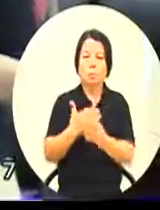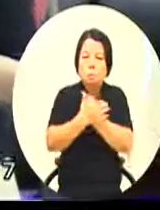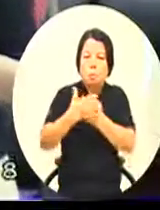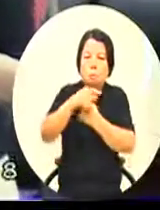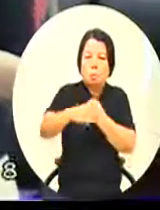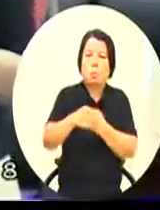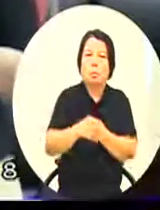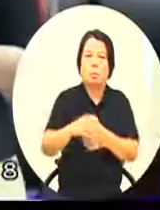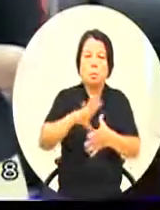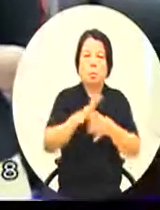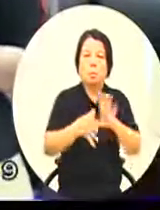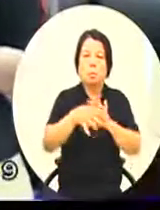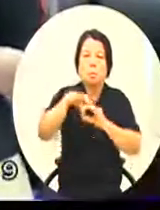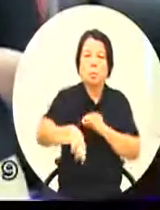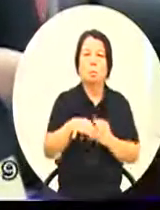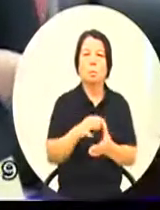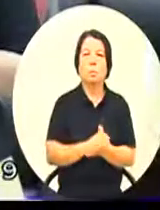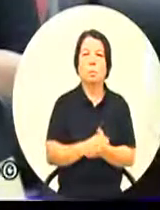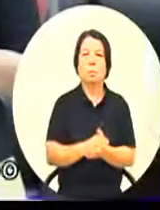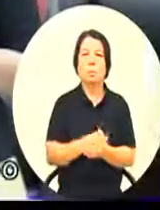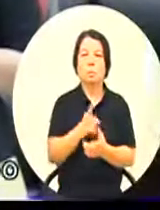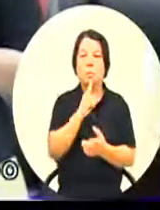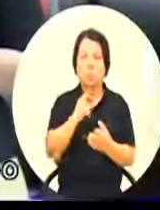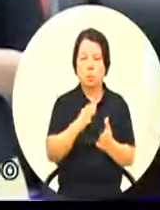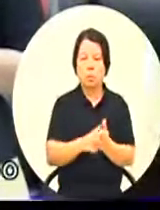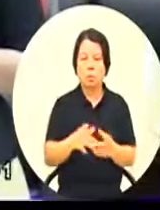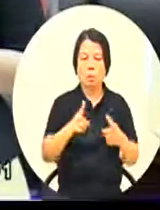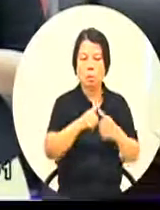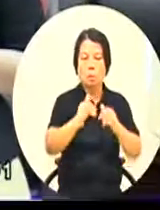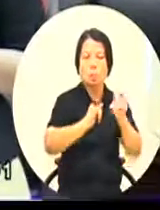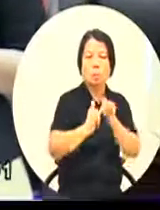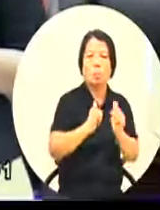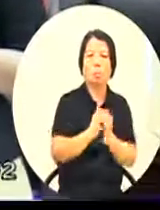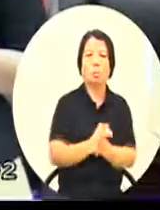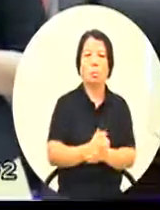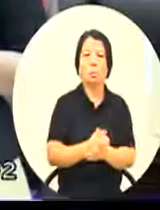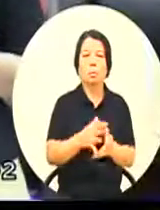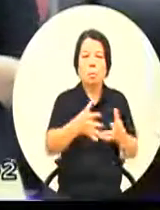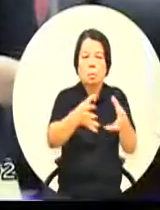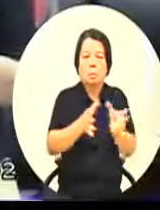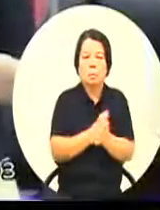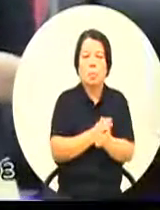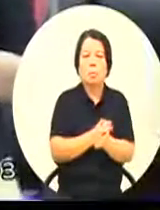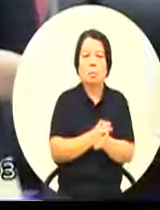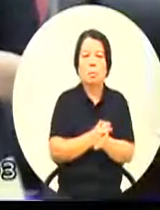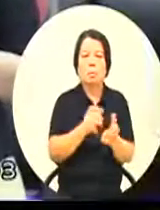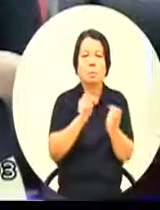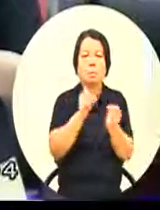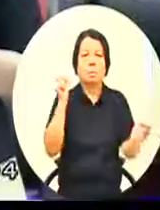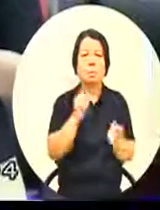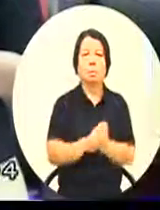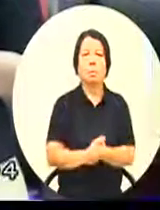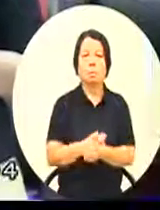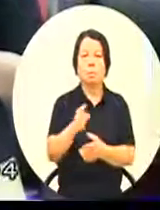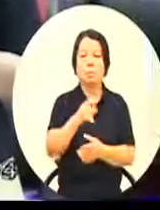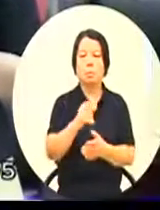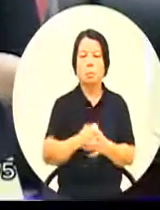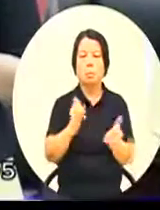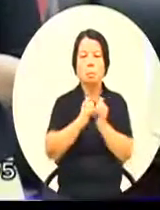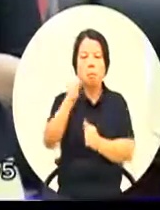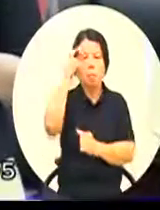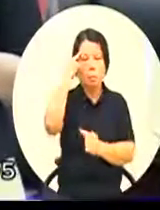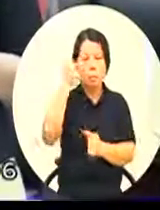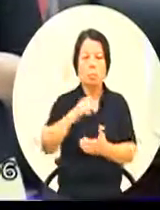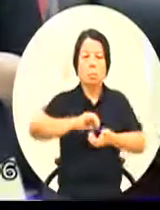度，竟然会讲出说我们忍你们民间团体很久了耶。要不然你们就用民意来决定